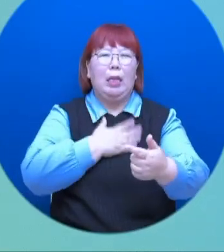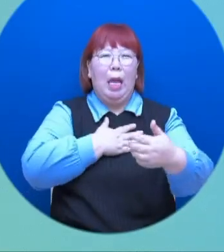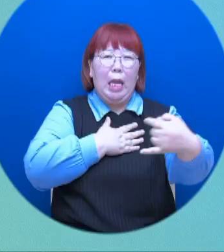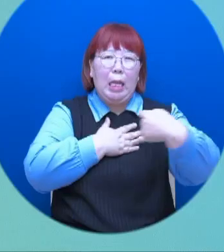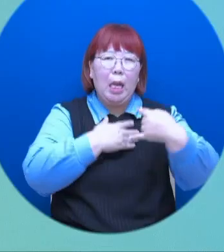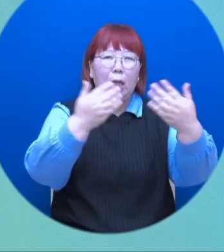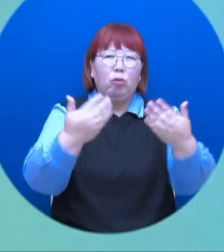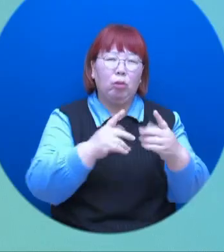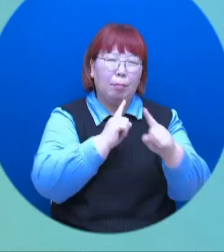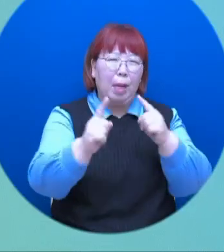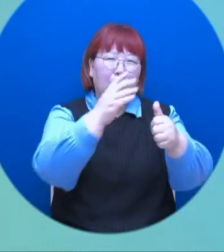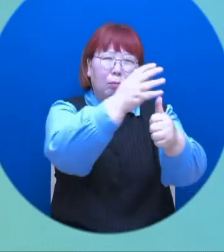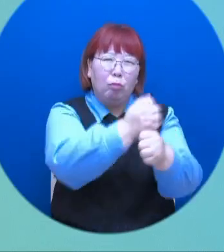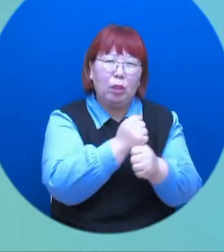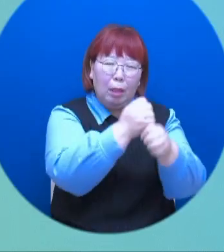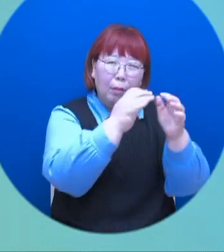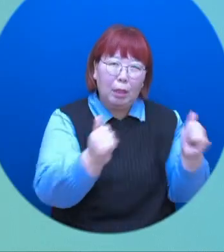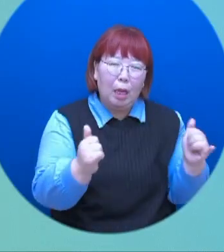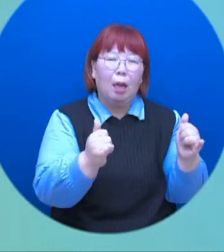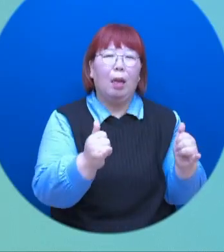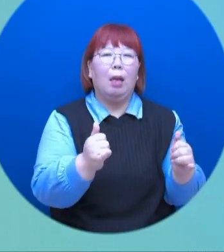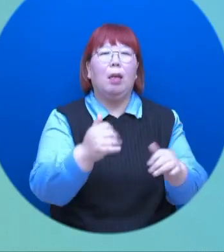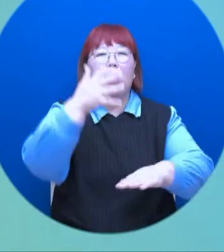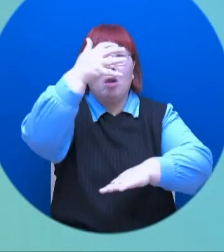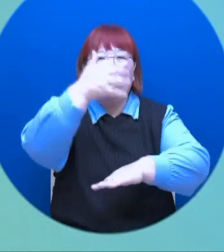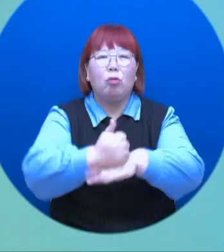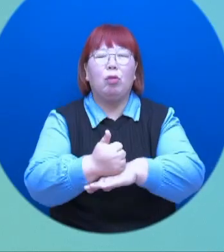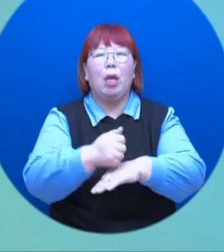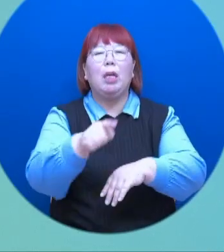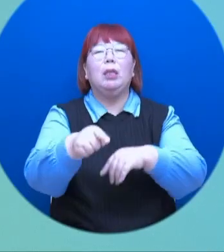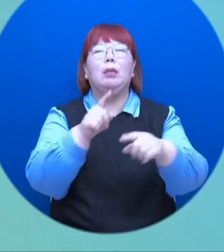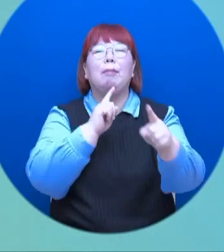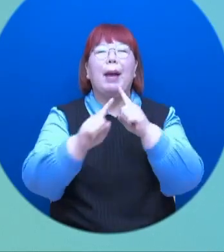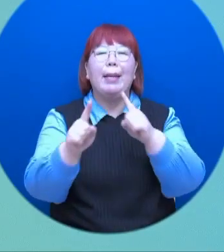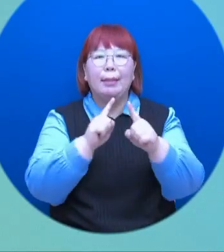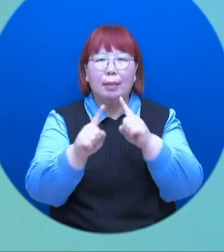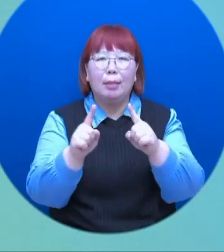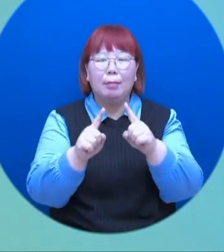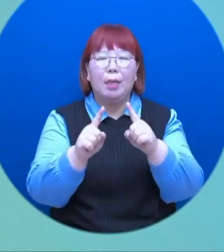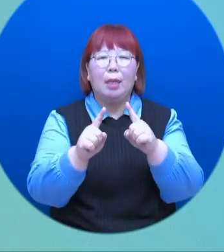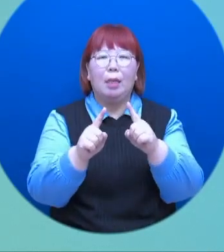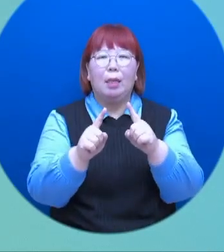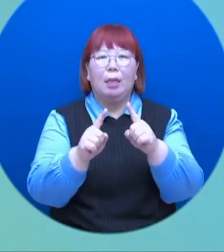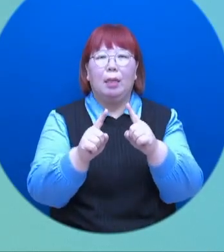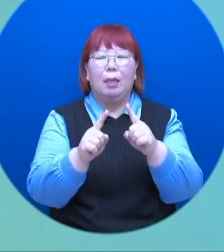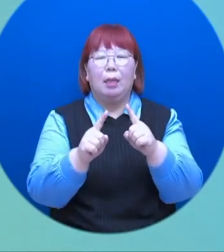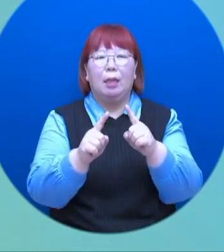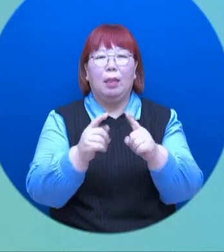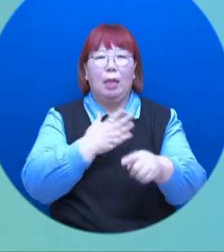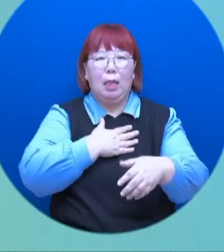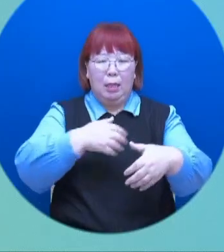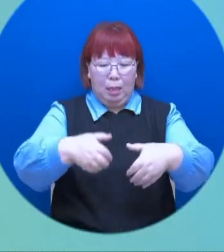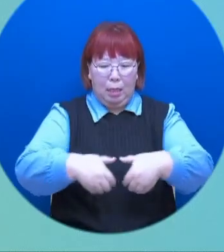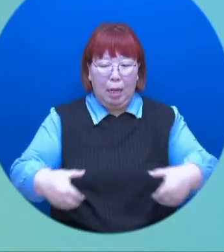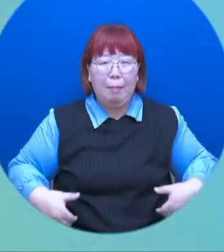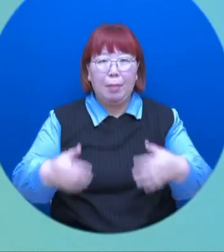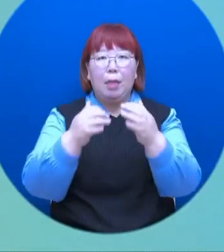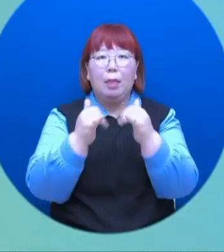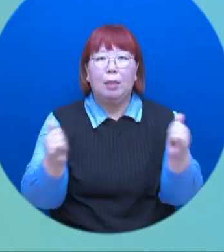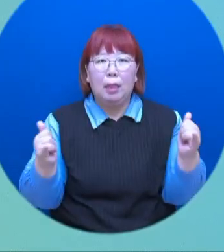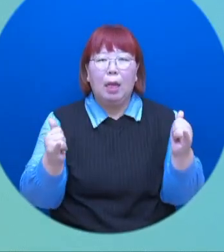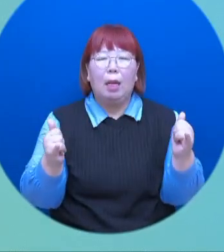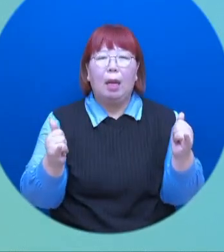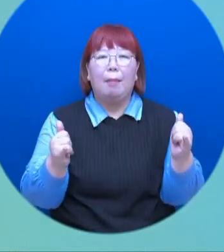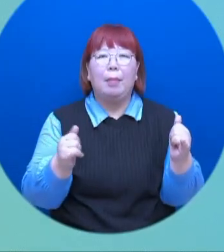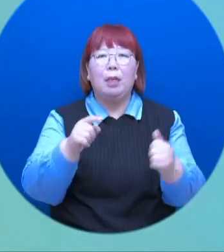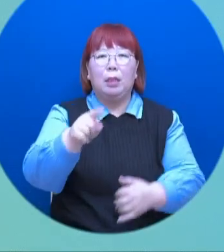붙드는 사람이에요. 그랬더니 그 말씀이 뭐하다? 자기를 담대한 사람, 그